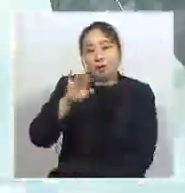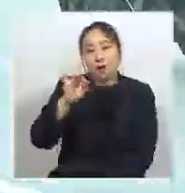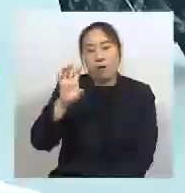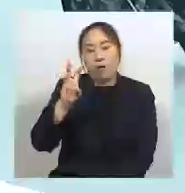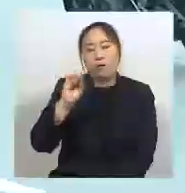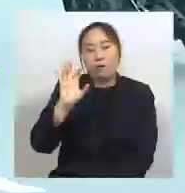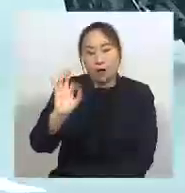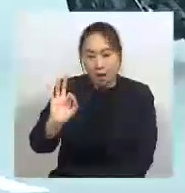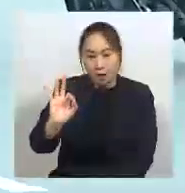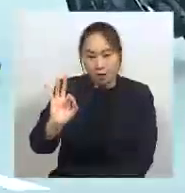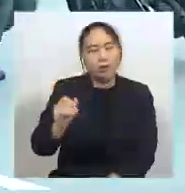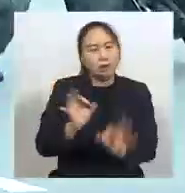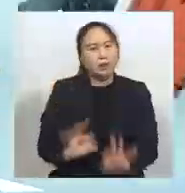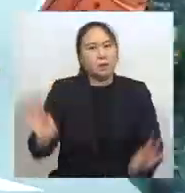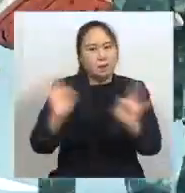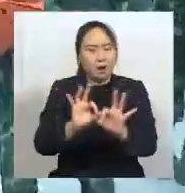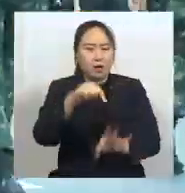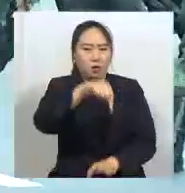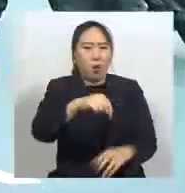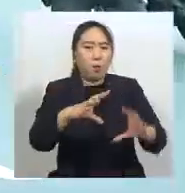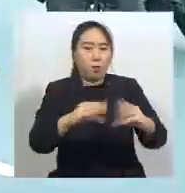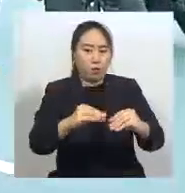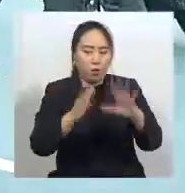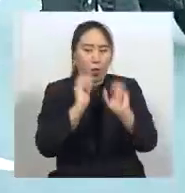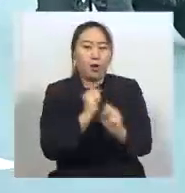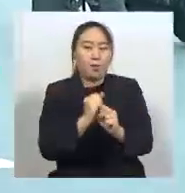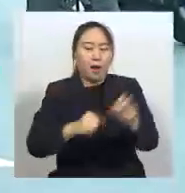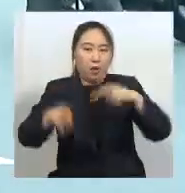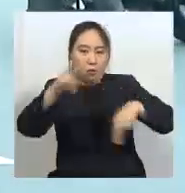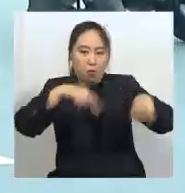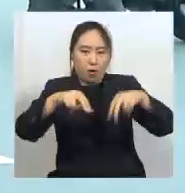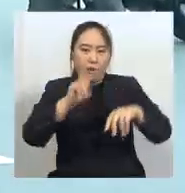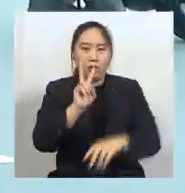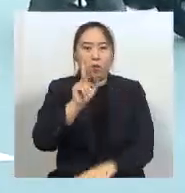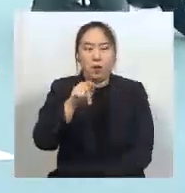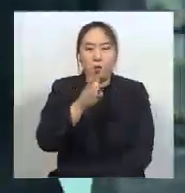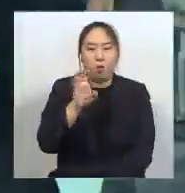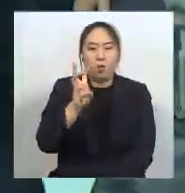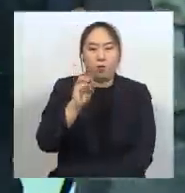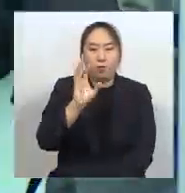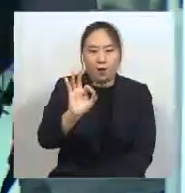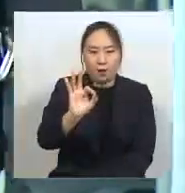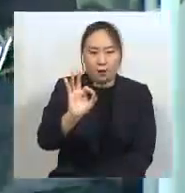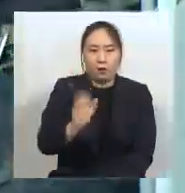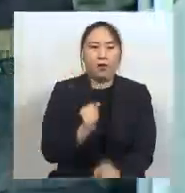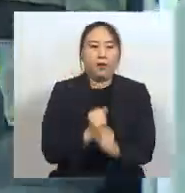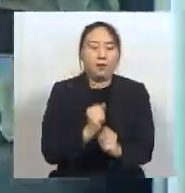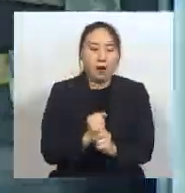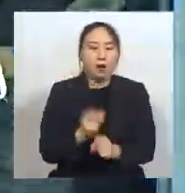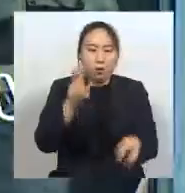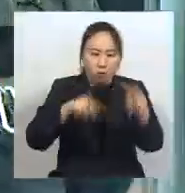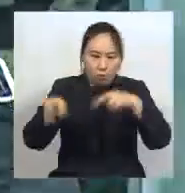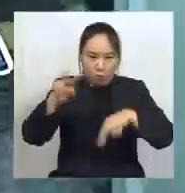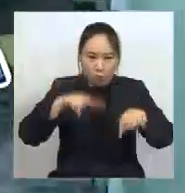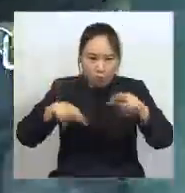ายโดยเฉพาะพื้นที่จัดการประชุมใช้กำลังทั้งสิ้น 2,669 นายปฏิบัติหน้าที่จุดตรวจส